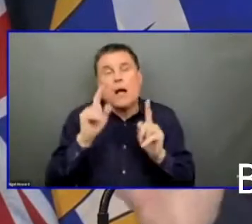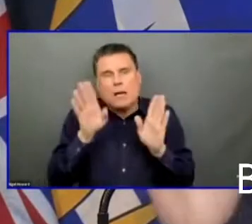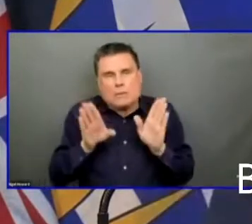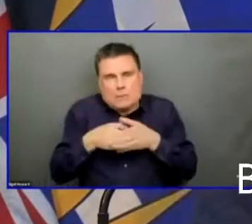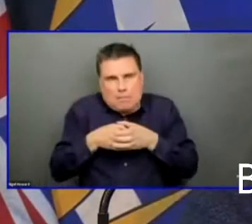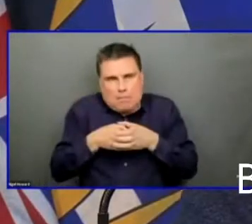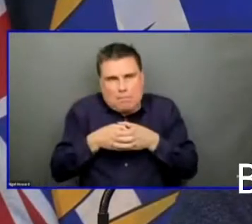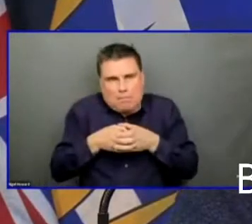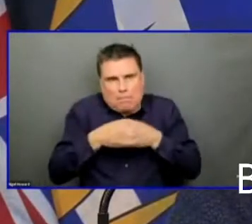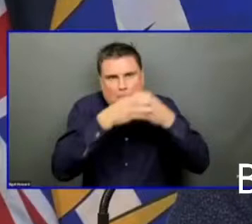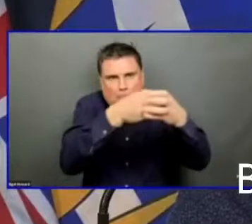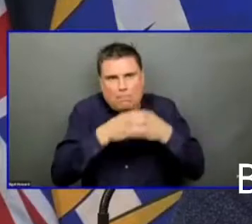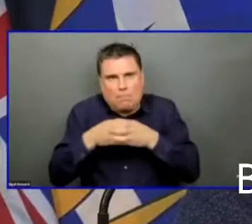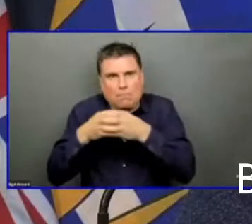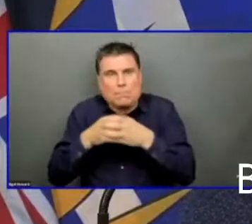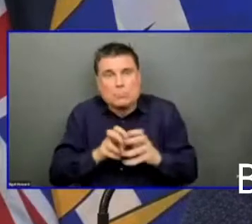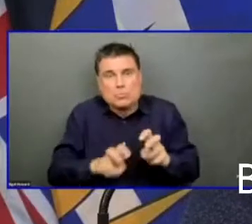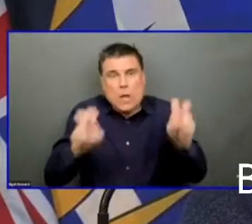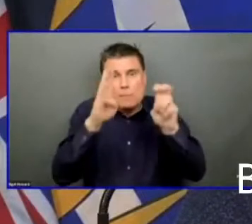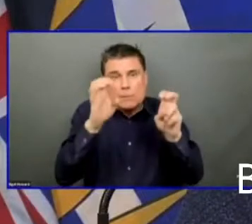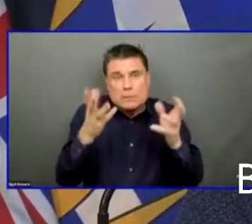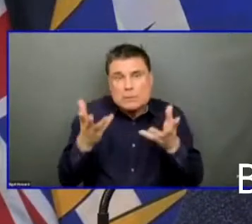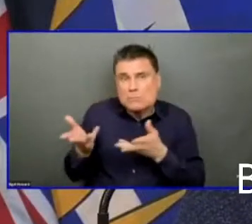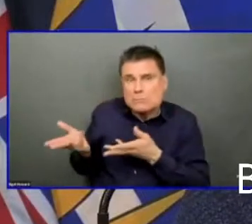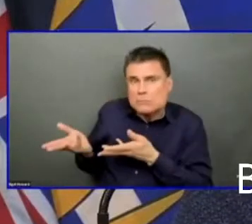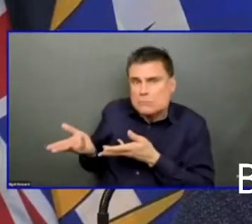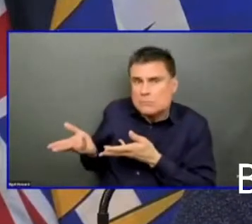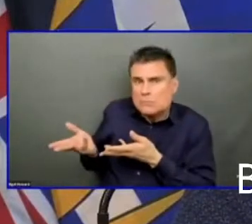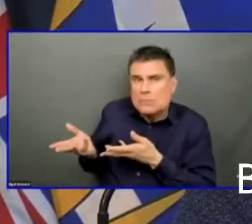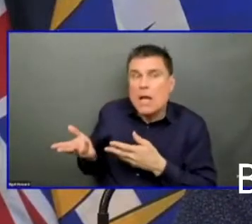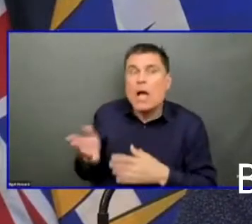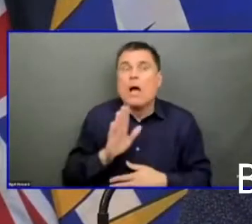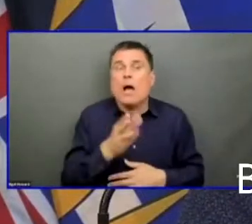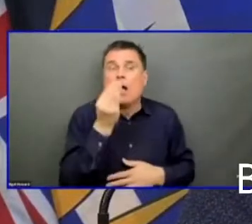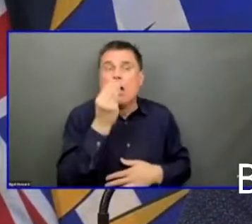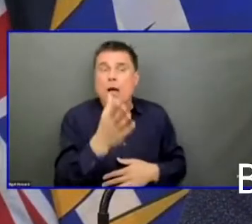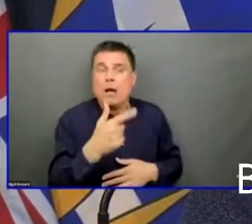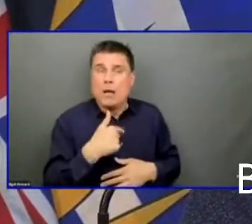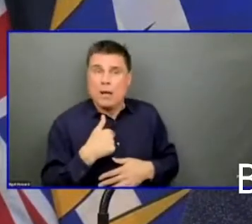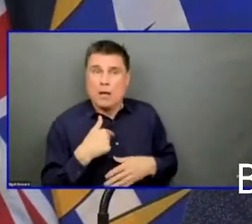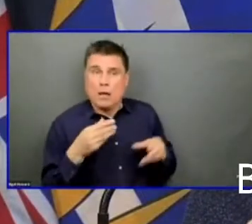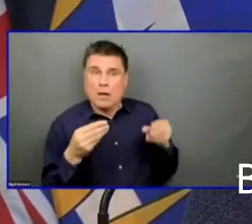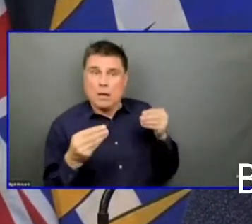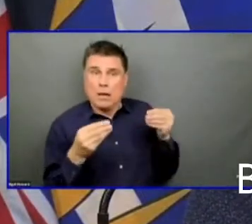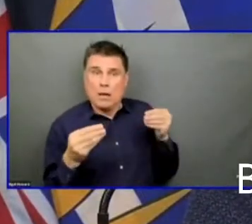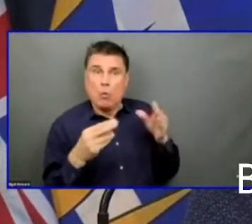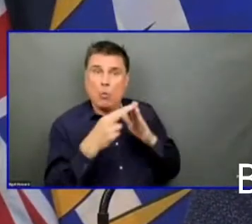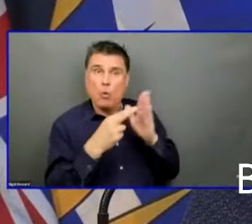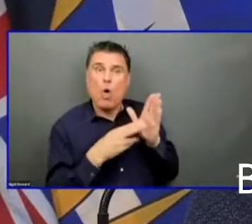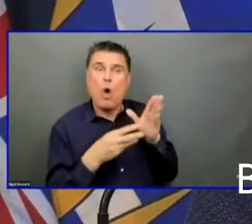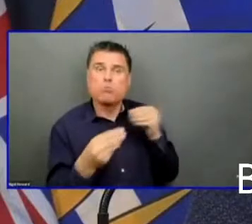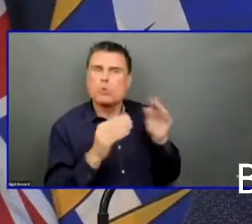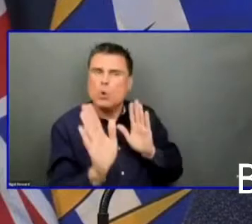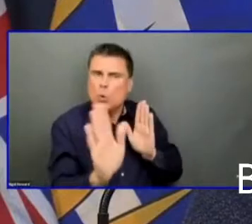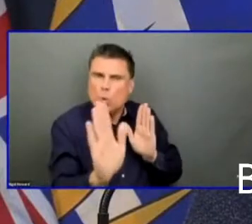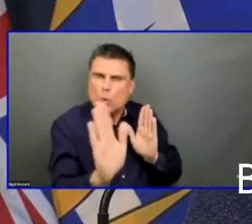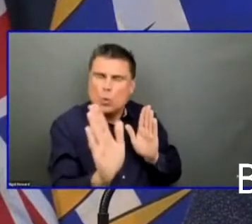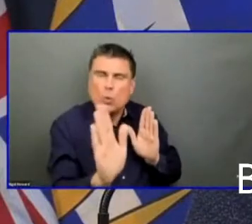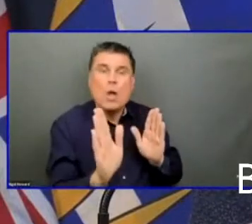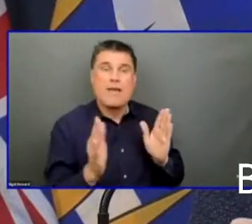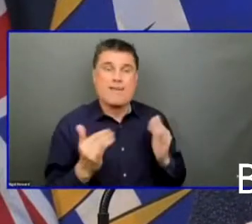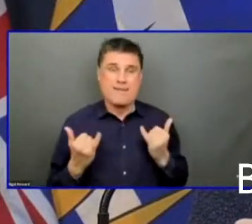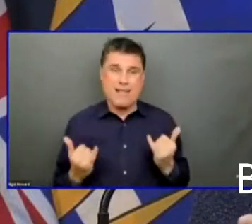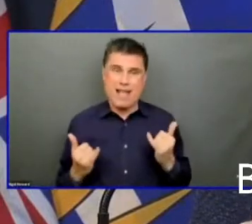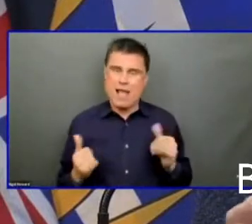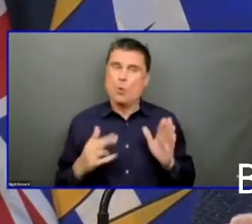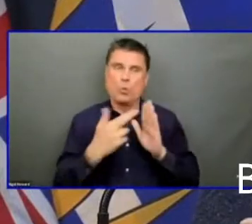suggested loosening of anything, but 我不知道我是不是做了重要的信息给你们我们没有放松还是一样的，